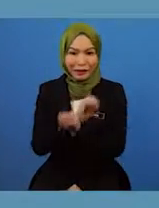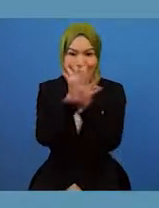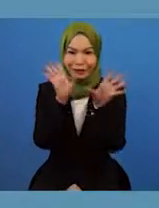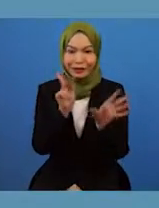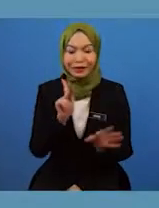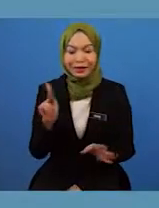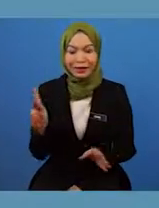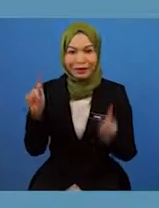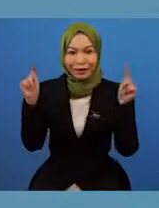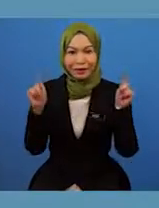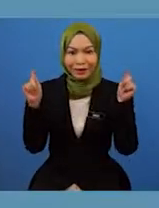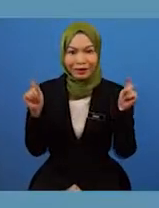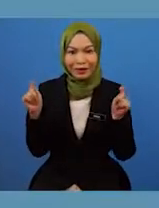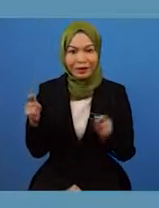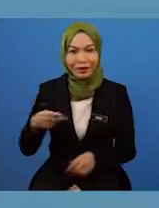Termokimia.